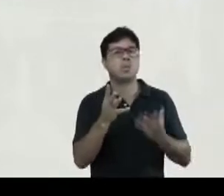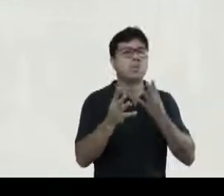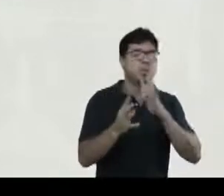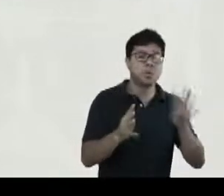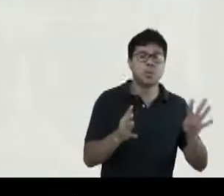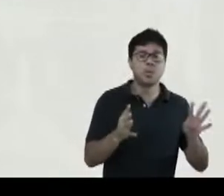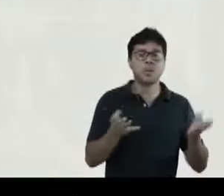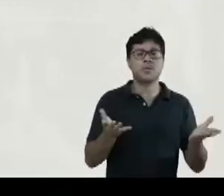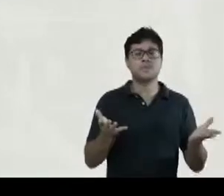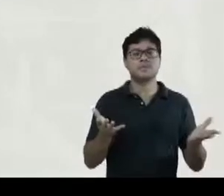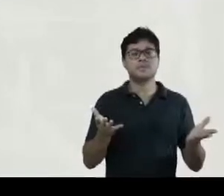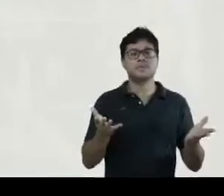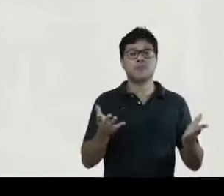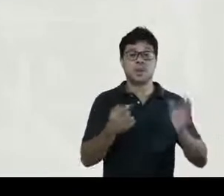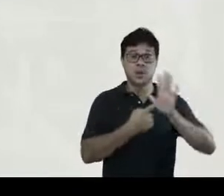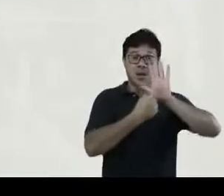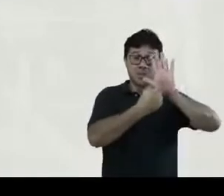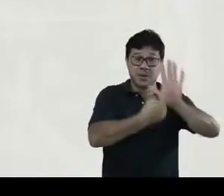gepflegt.